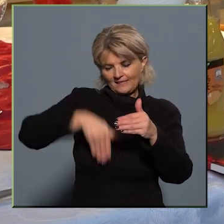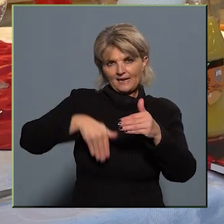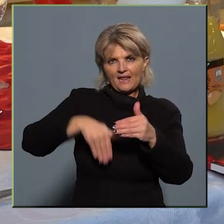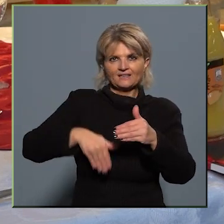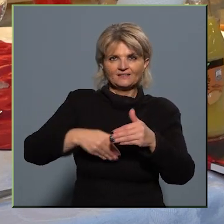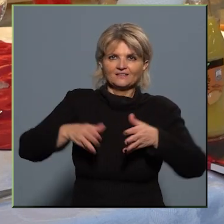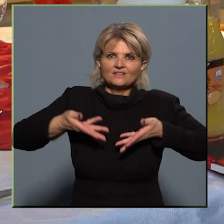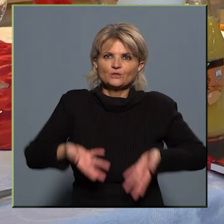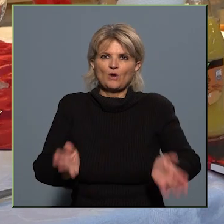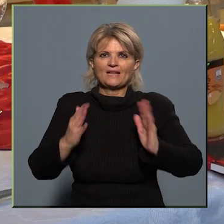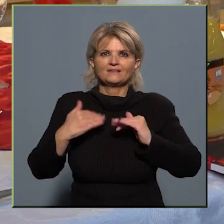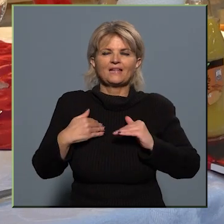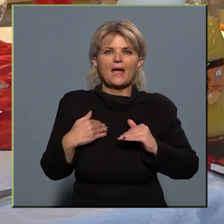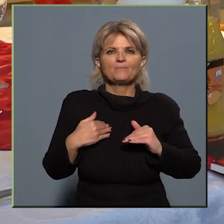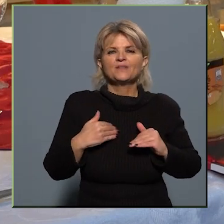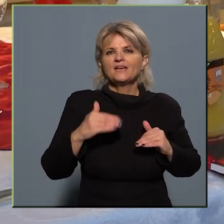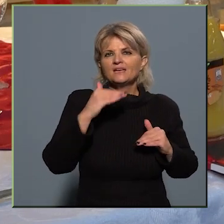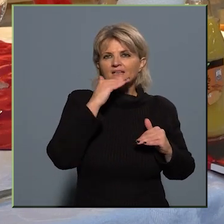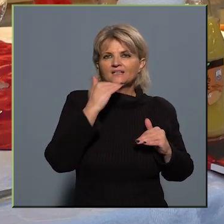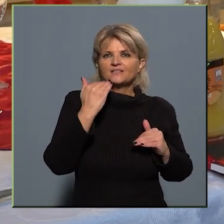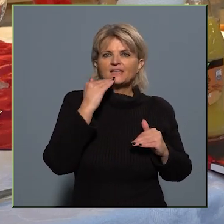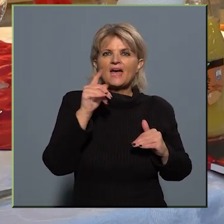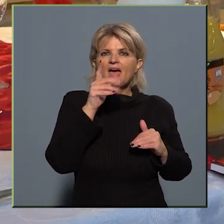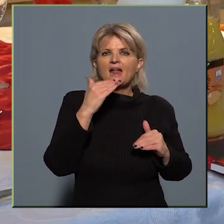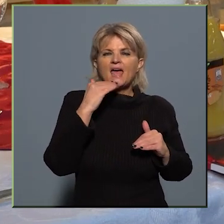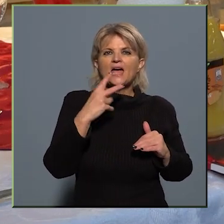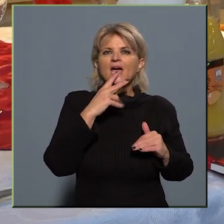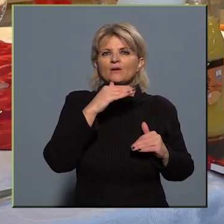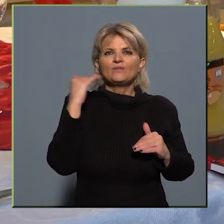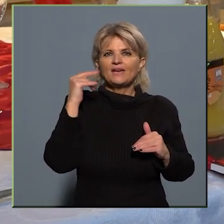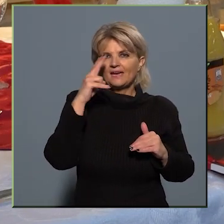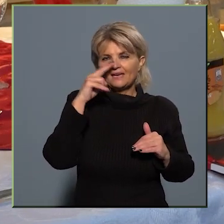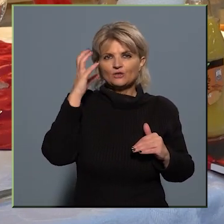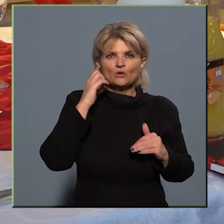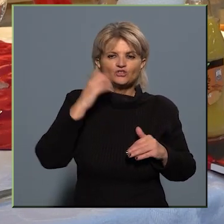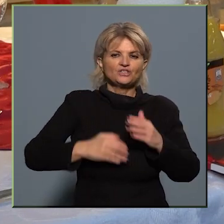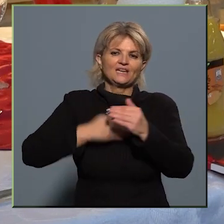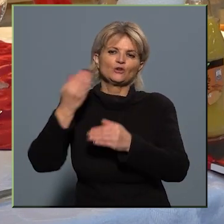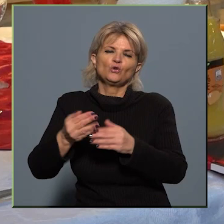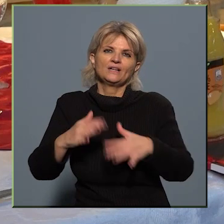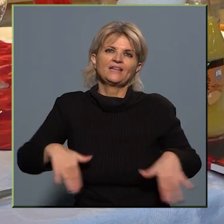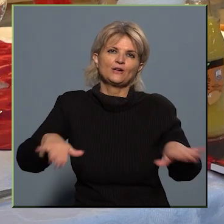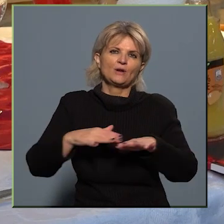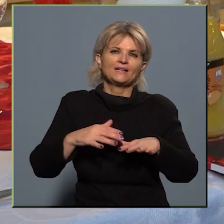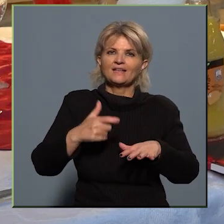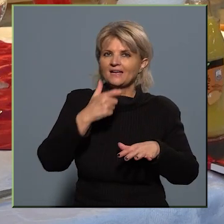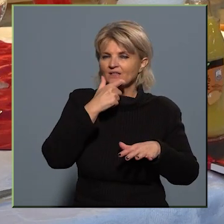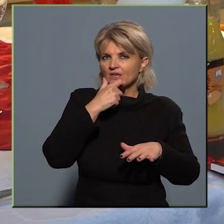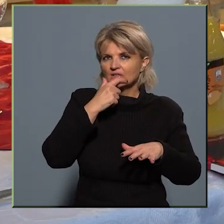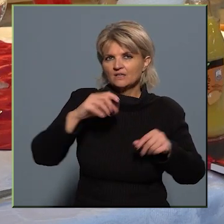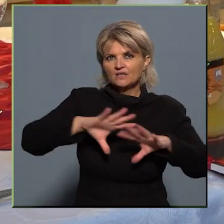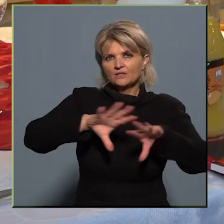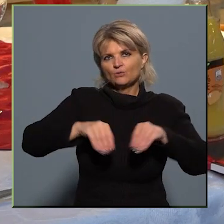születtem, egy Szelevény nevű községben, annak is egy külterületén éltem a nagyszüleimmel és a szüleimmel,